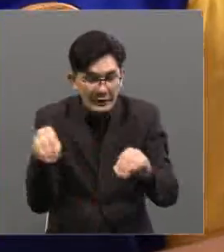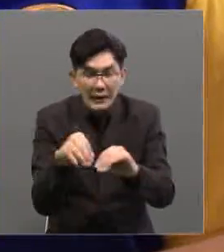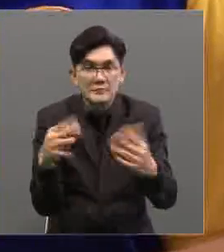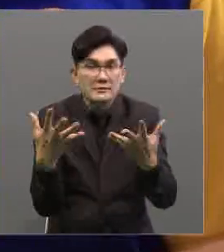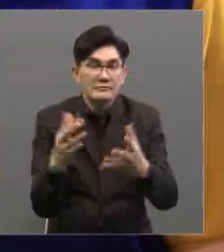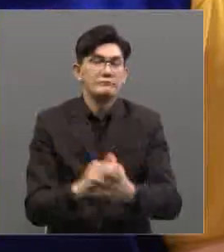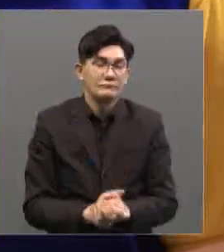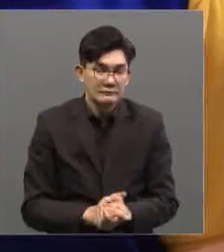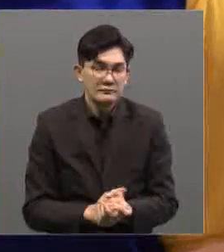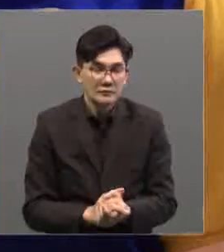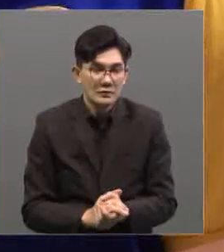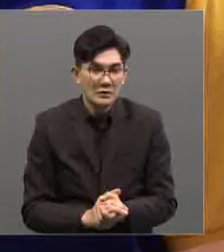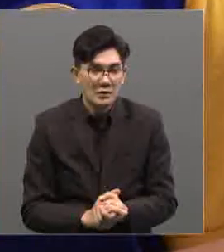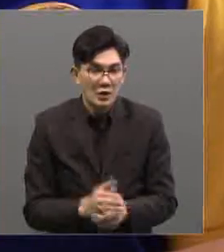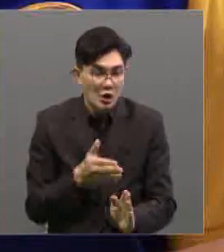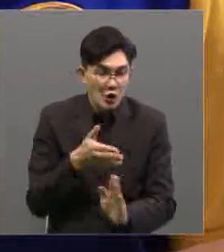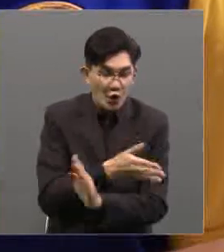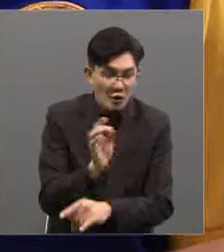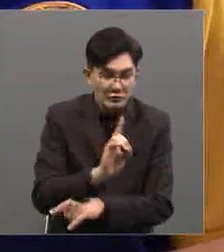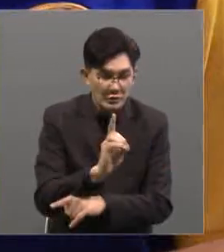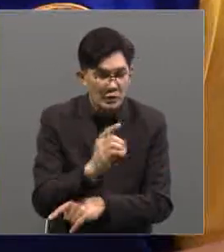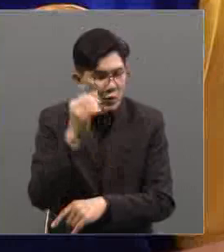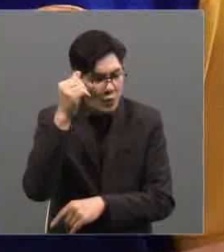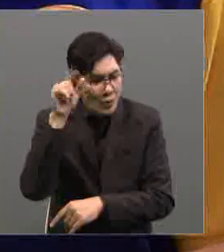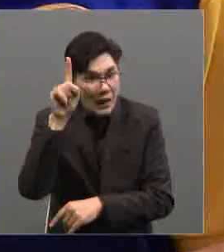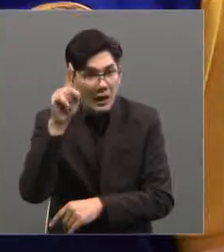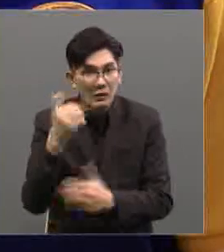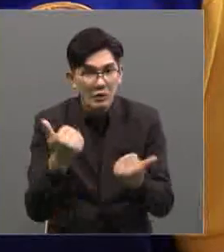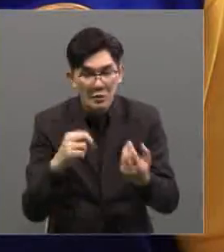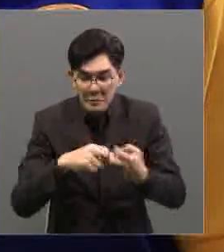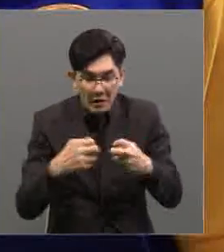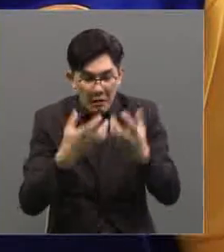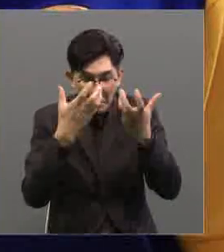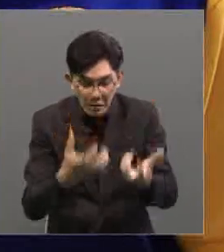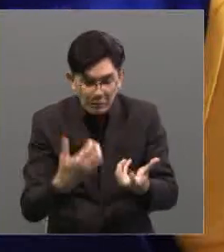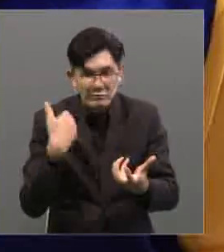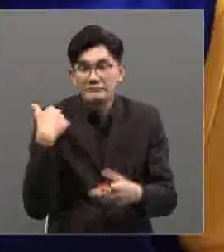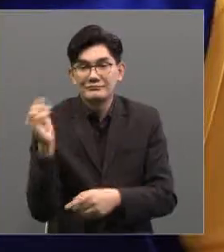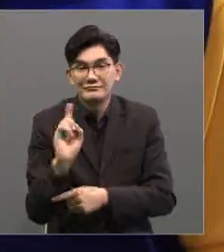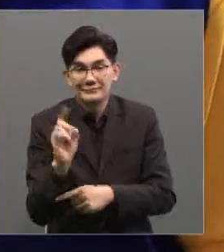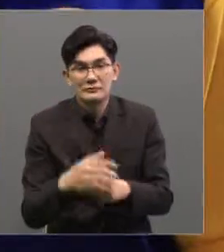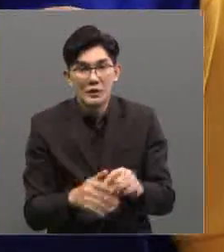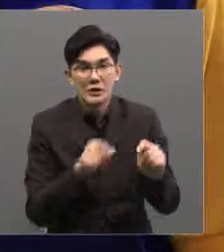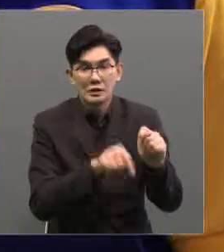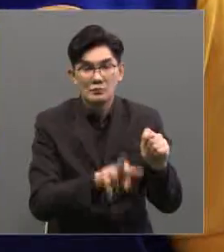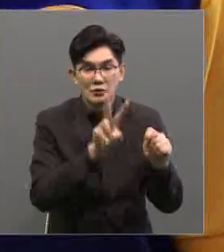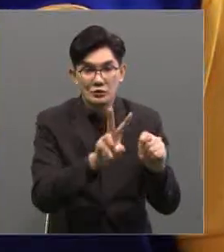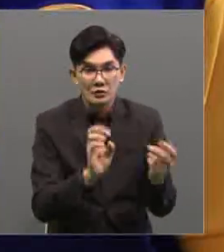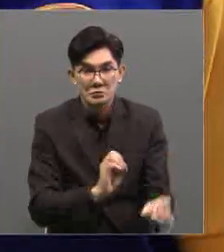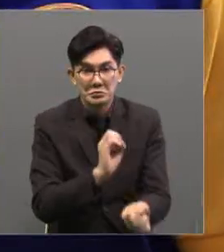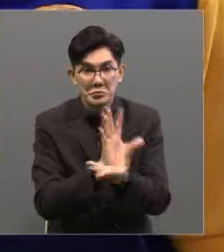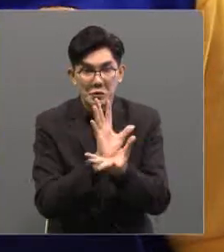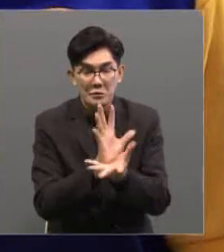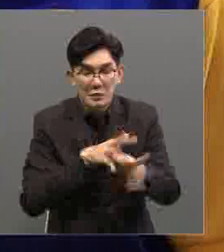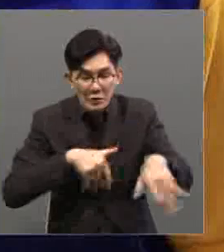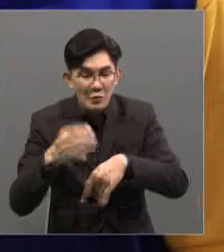จุบันนะแต่ในวันแรกที่สถานการณ์ค่อนข้างเยอะเนี่ยอันนี้เนี่ยก็มี2ตำบลนะฮะที่ได้รับผลกระทบ6